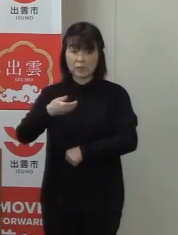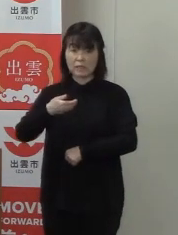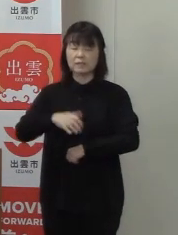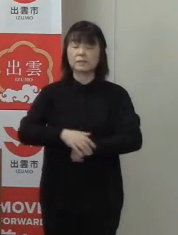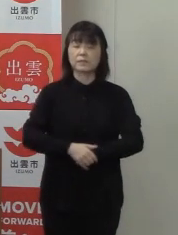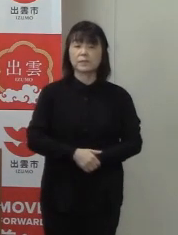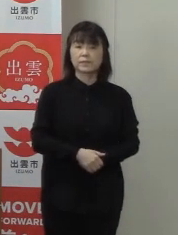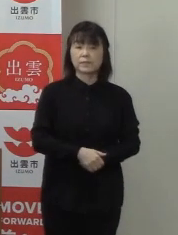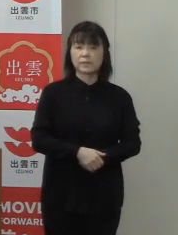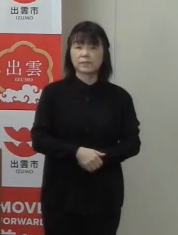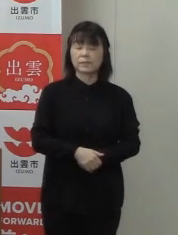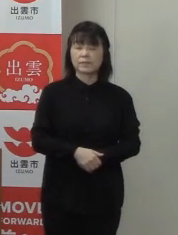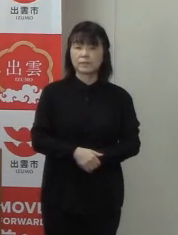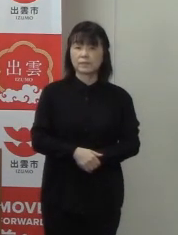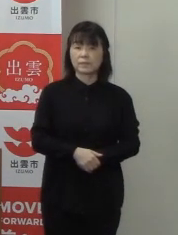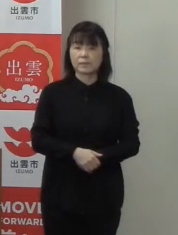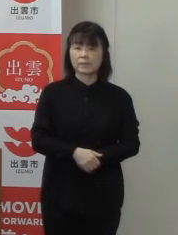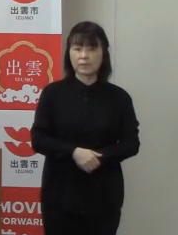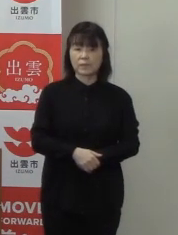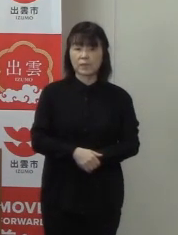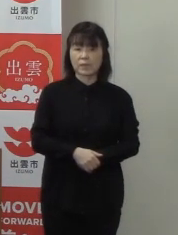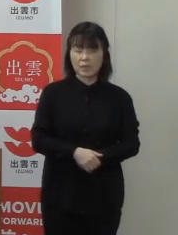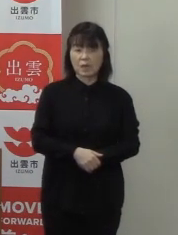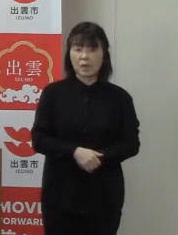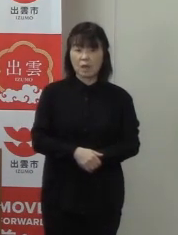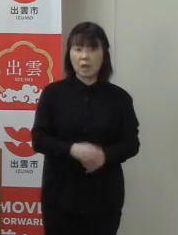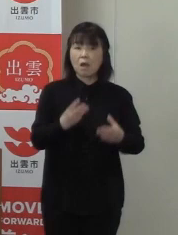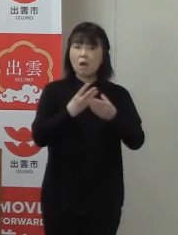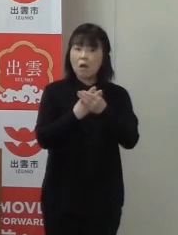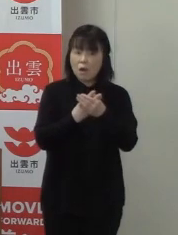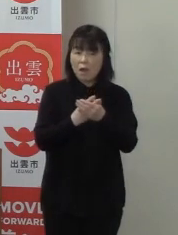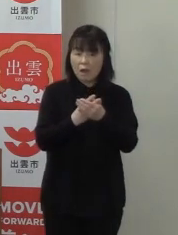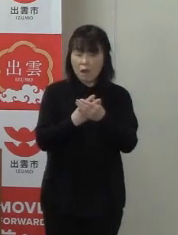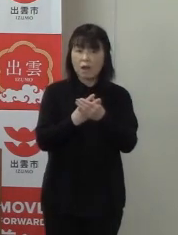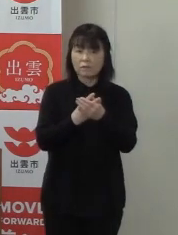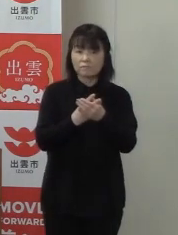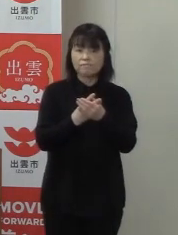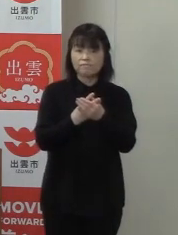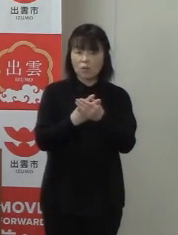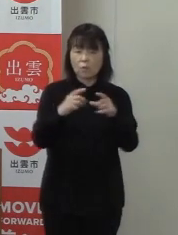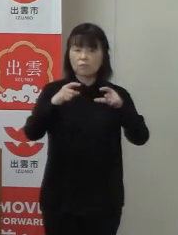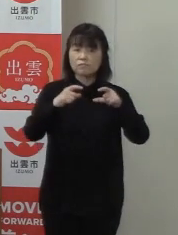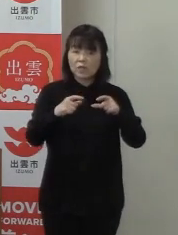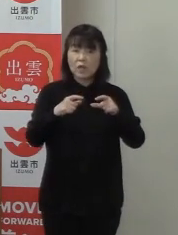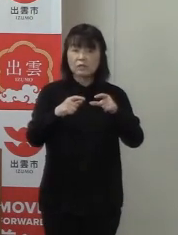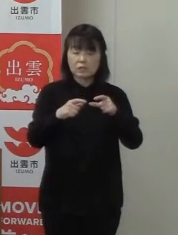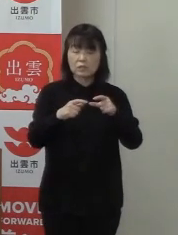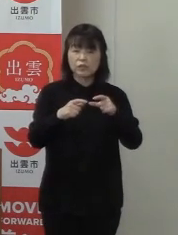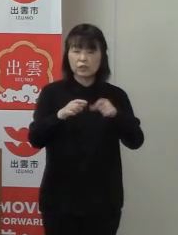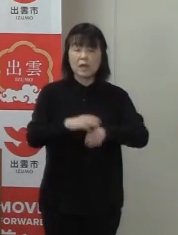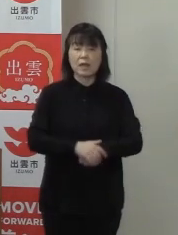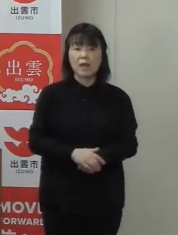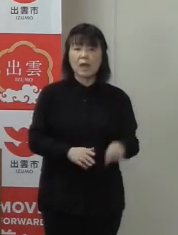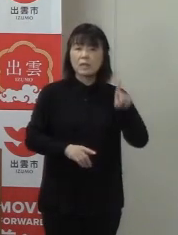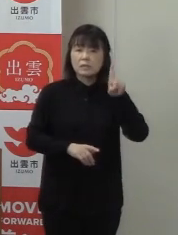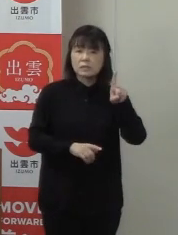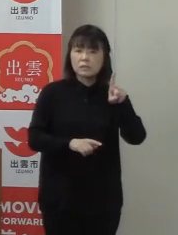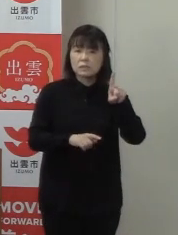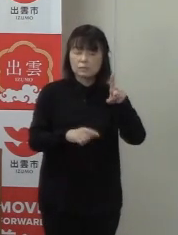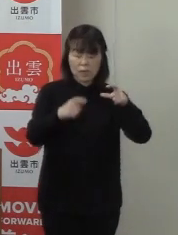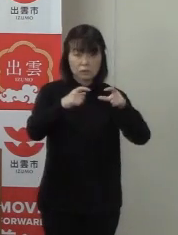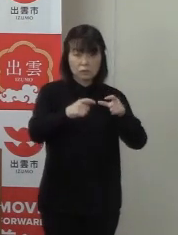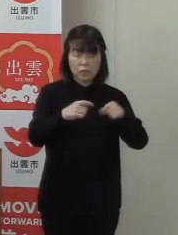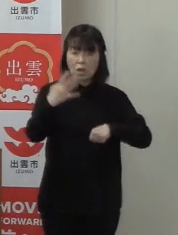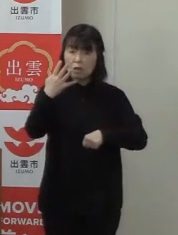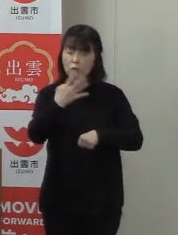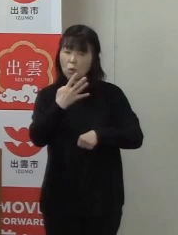黒沢です。ちょっとあのプレミアム入浴券の内容でちょっと細かいところですけど、1枚って4名まで利用